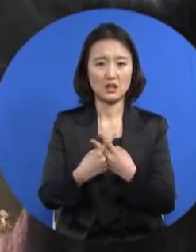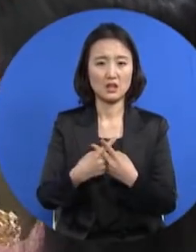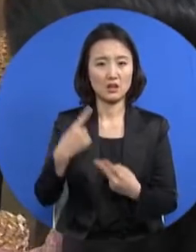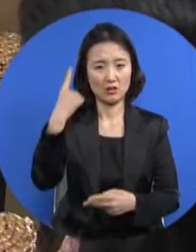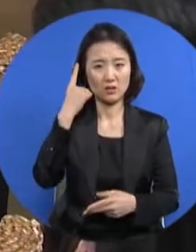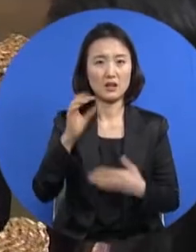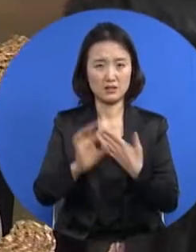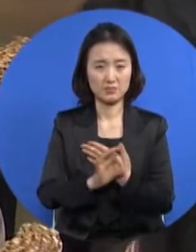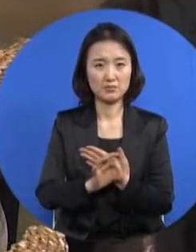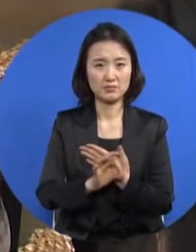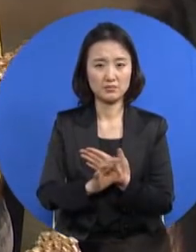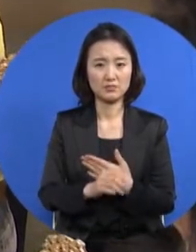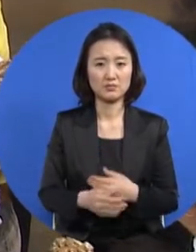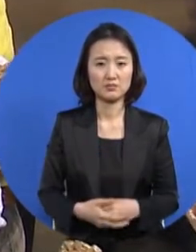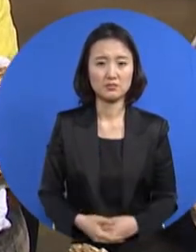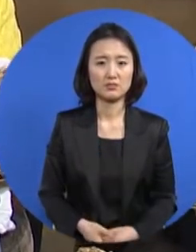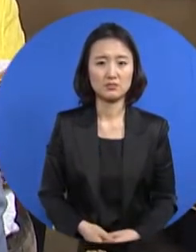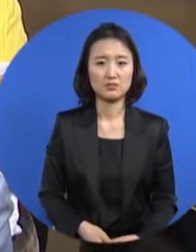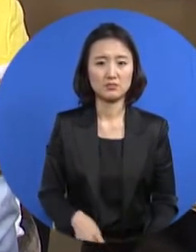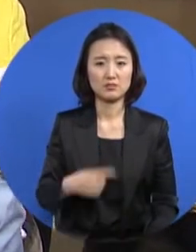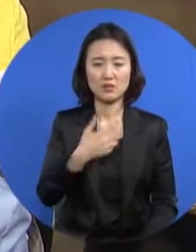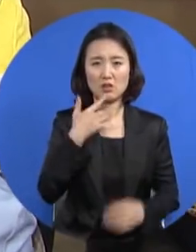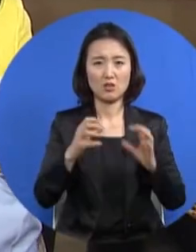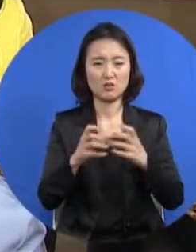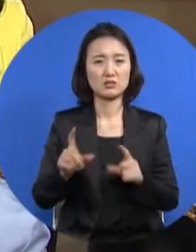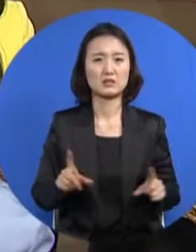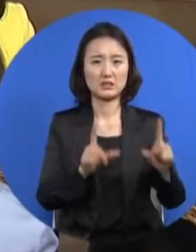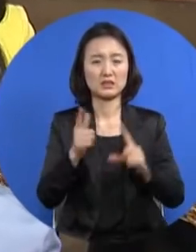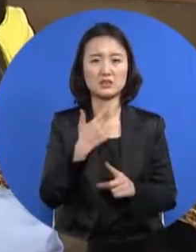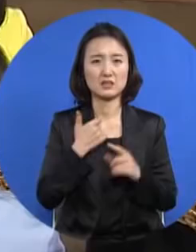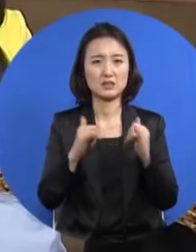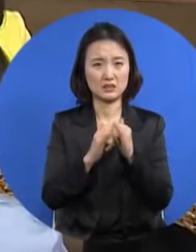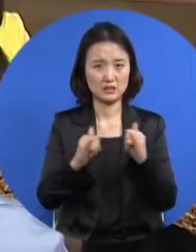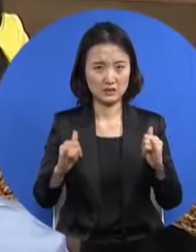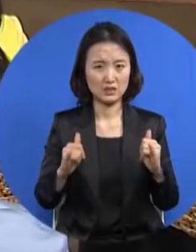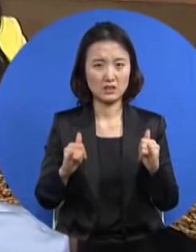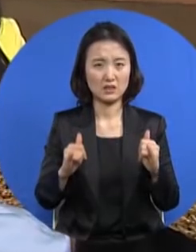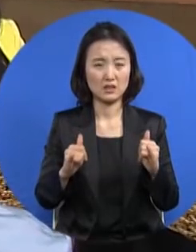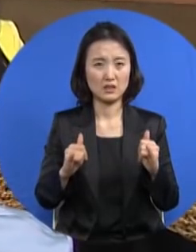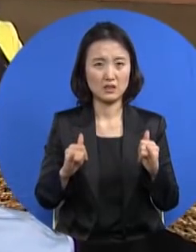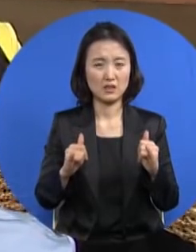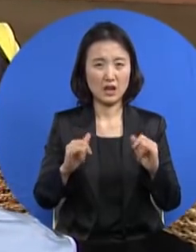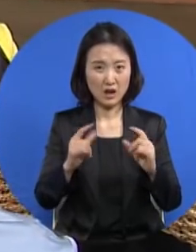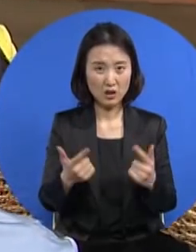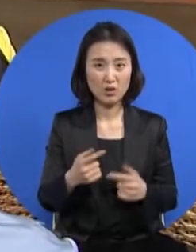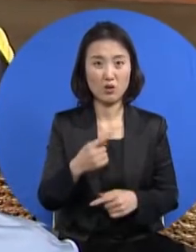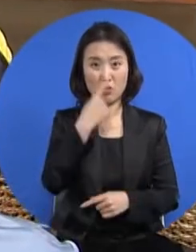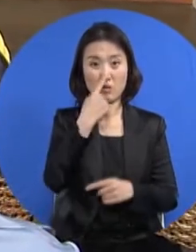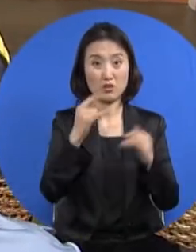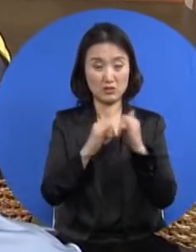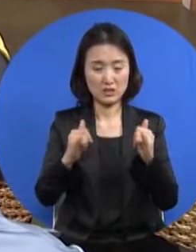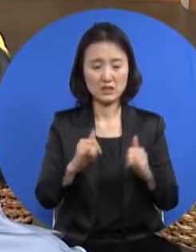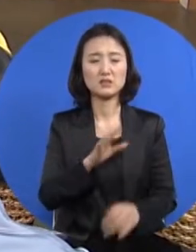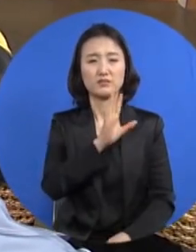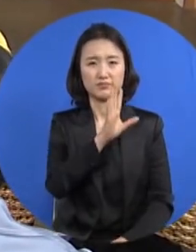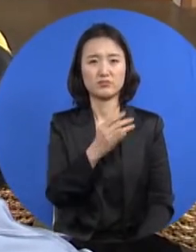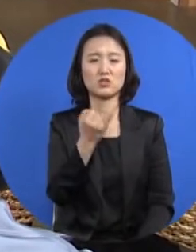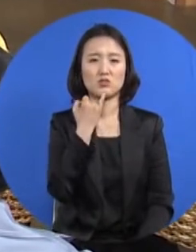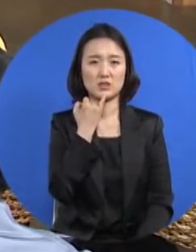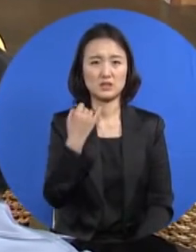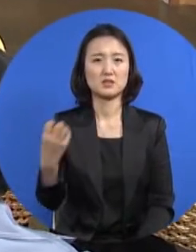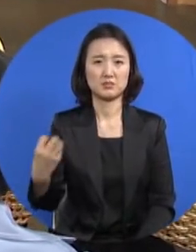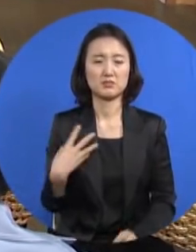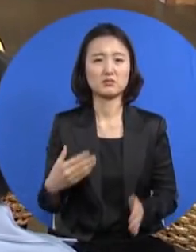제가 영국에서 살았던 사람은 그나마 이해를 못하는데 외국이니까 이해한다고 괜찮다고는